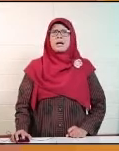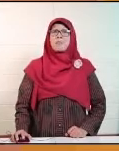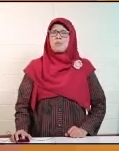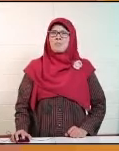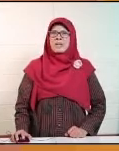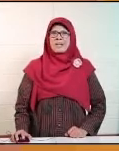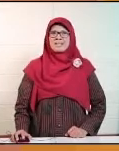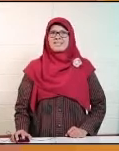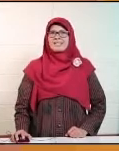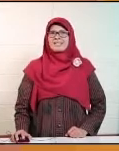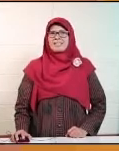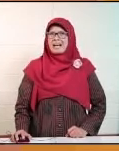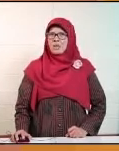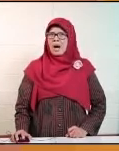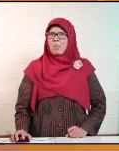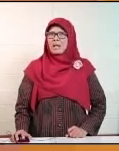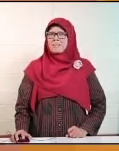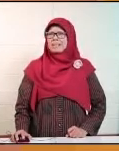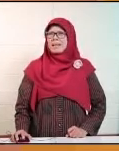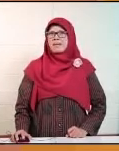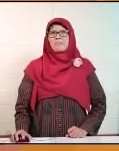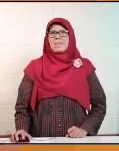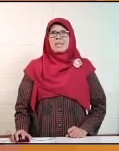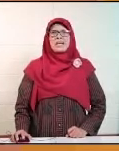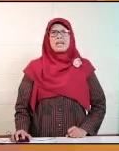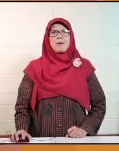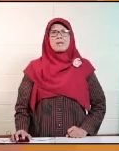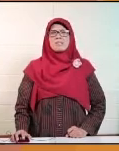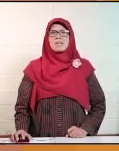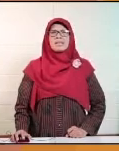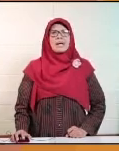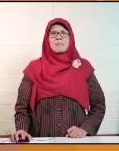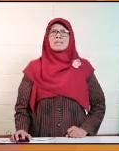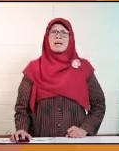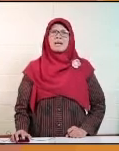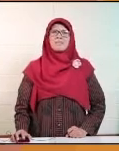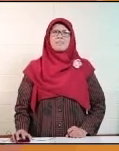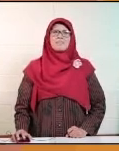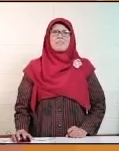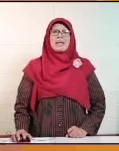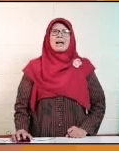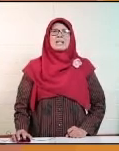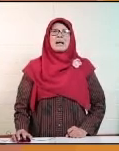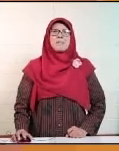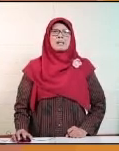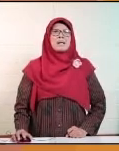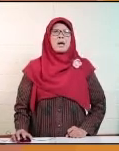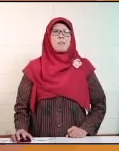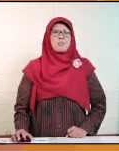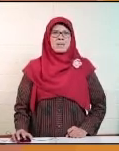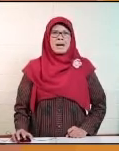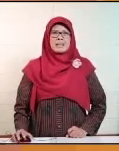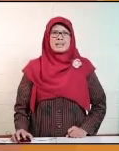Masa Puber atau awal remaja ini dibagi menjadi tiga masa ada